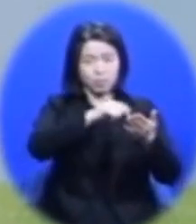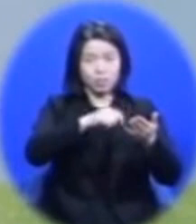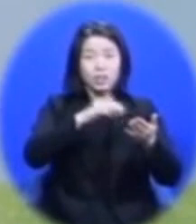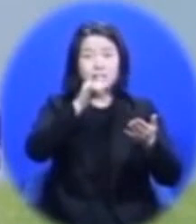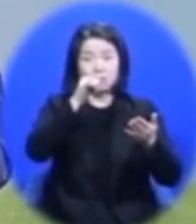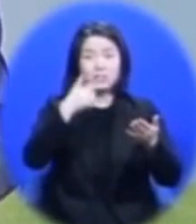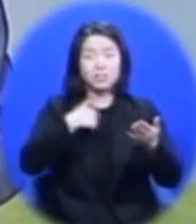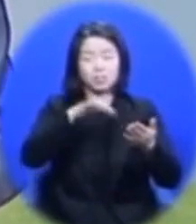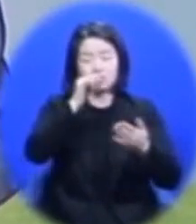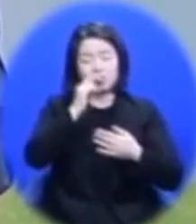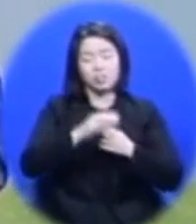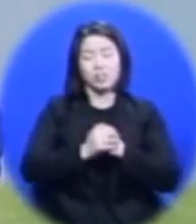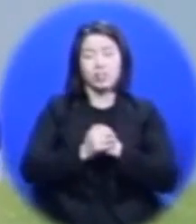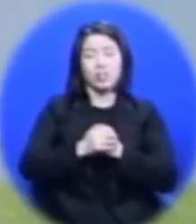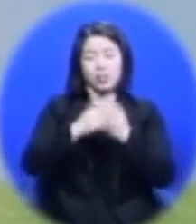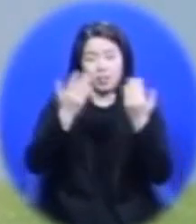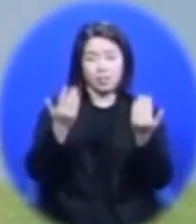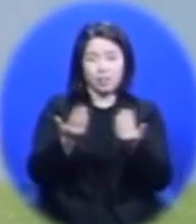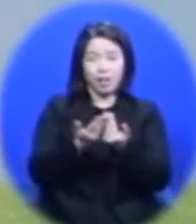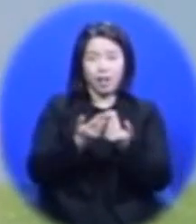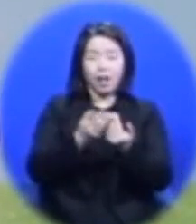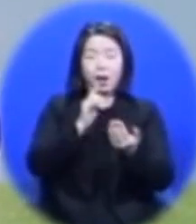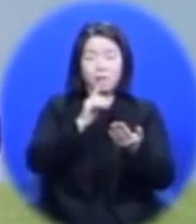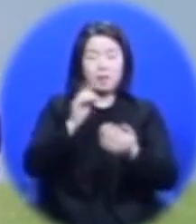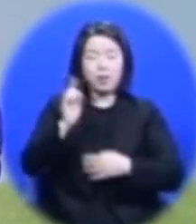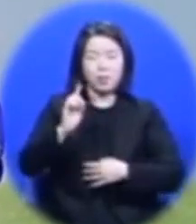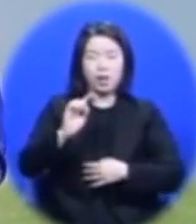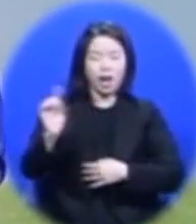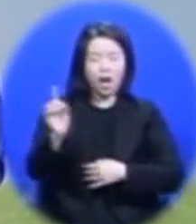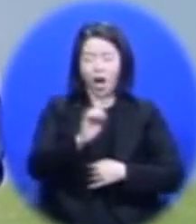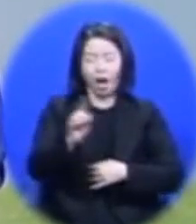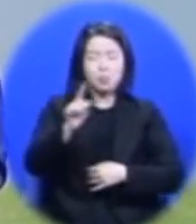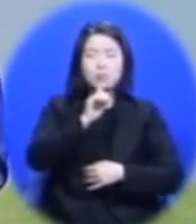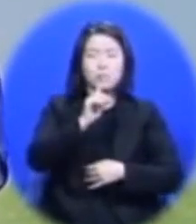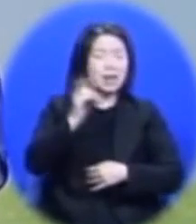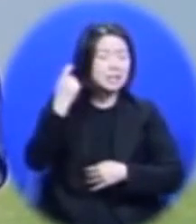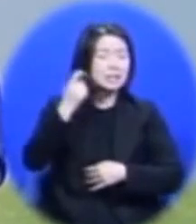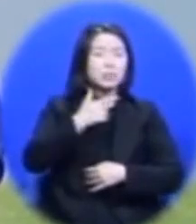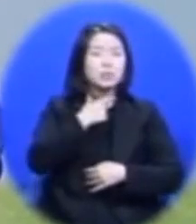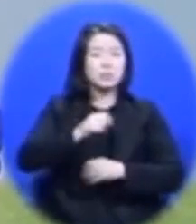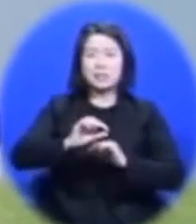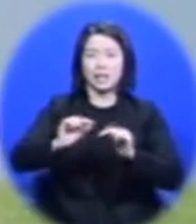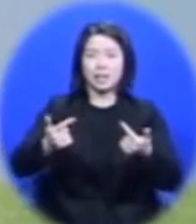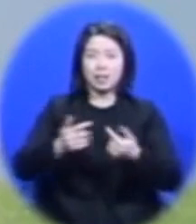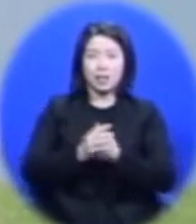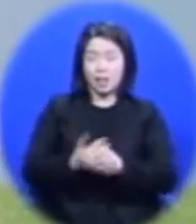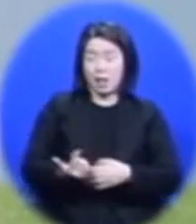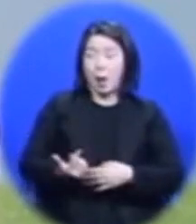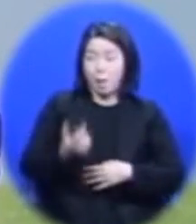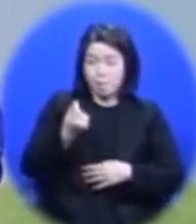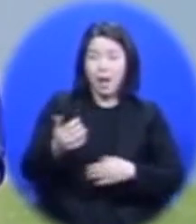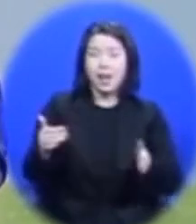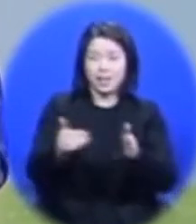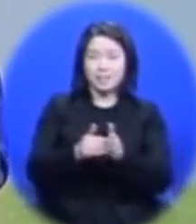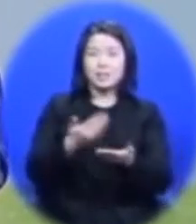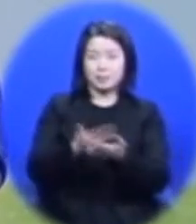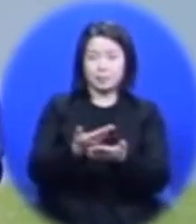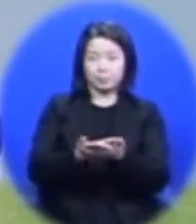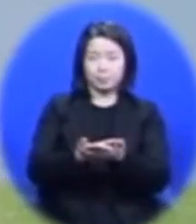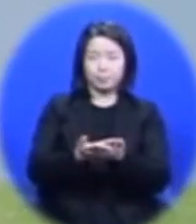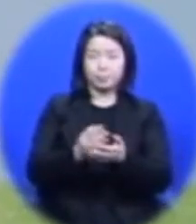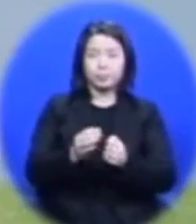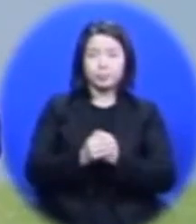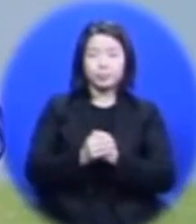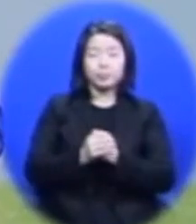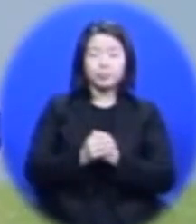그랬더니 다들 하는 이야기가 아무 이야기도 듣고 싶지 않다, 빨리만 끝내달라.